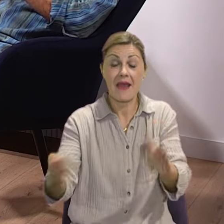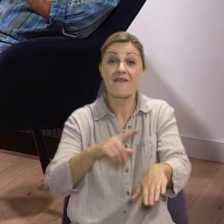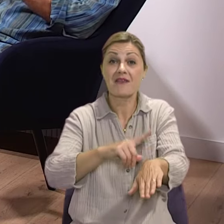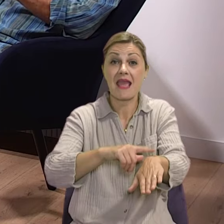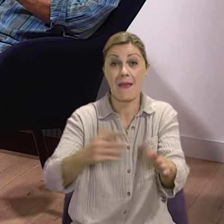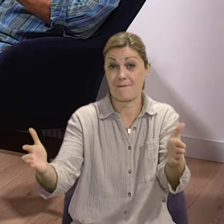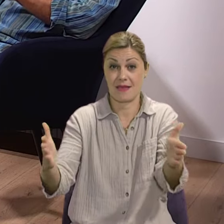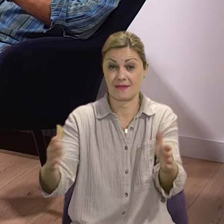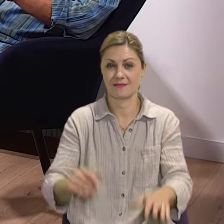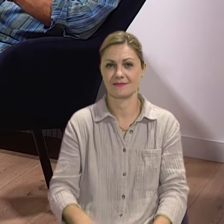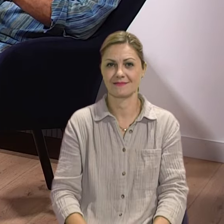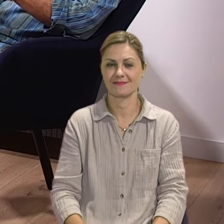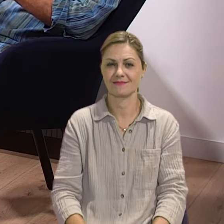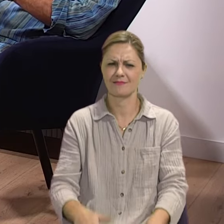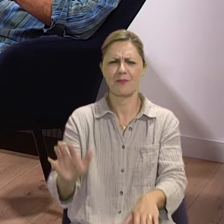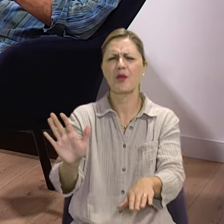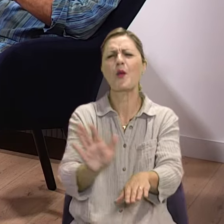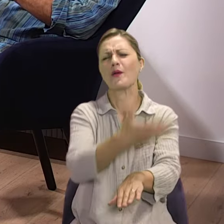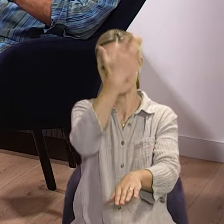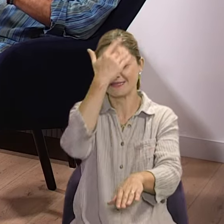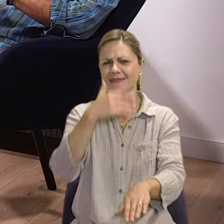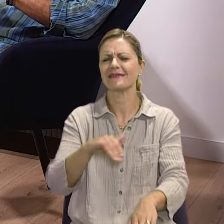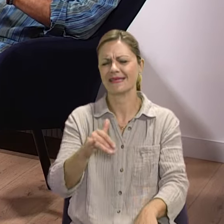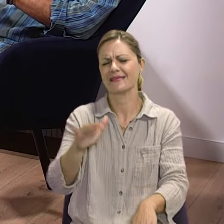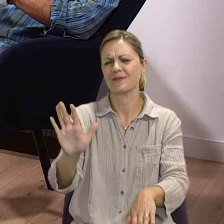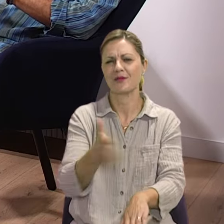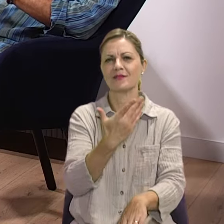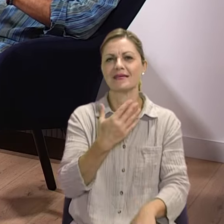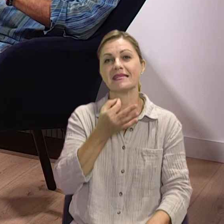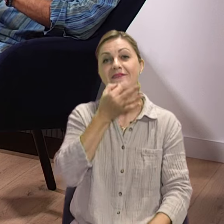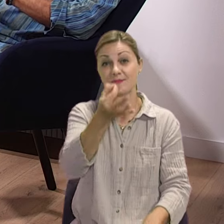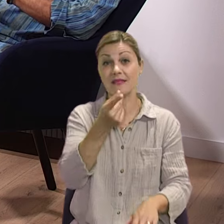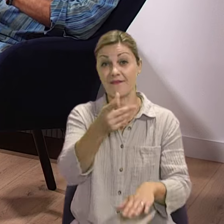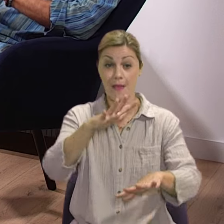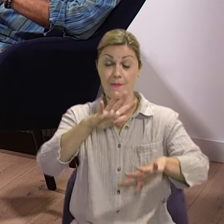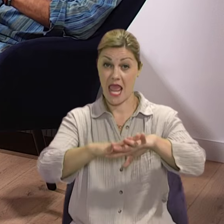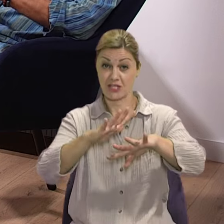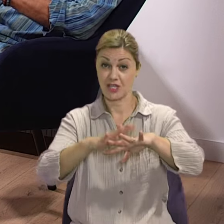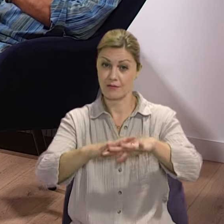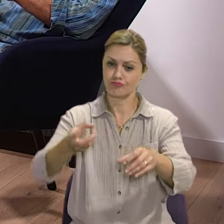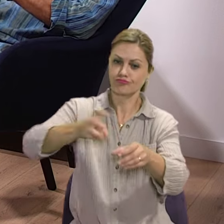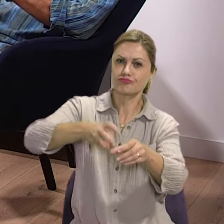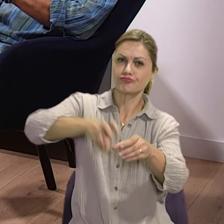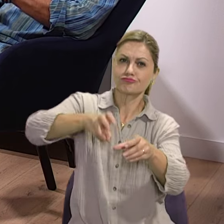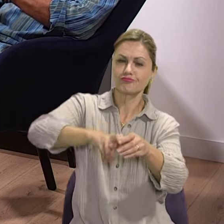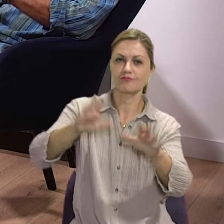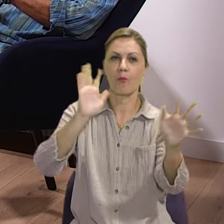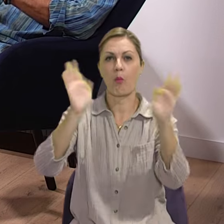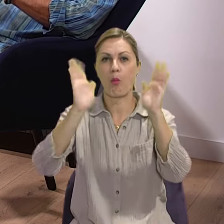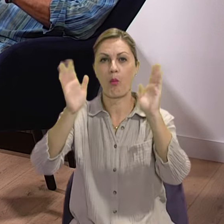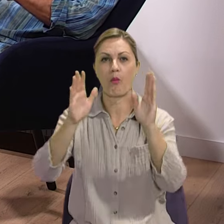Sve će proći. Jeste li na društvenim mrežama? Slabo. Slabo. Da, to